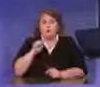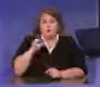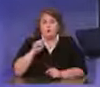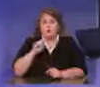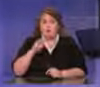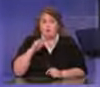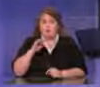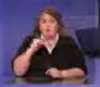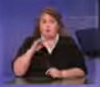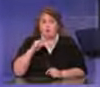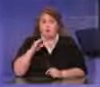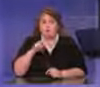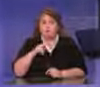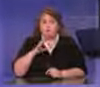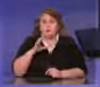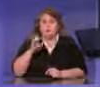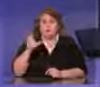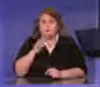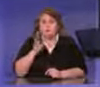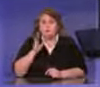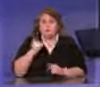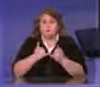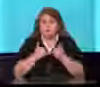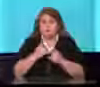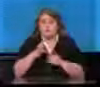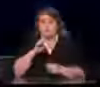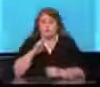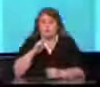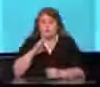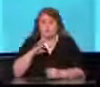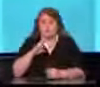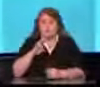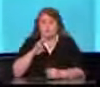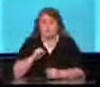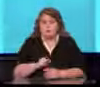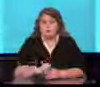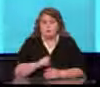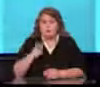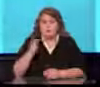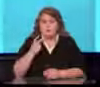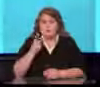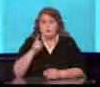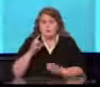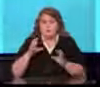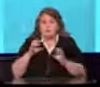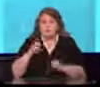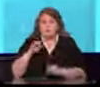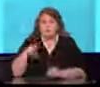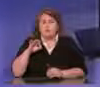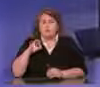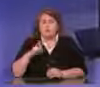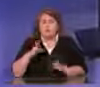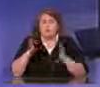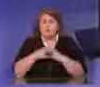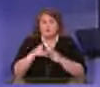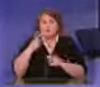по фенотипу все они будут иметь желтые семена. В Второй закон Менделя – при скрещивании